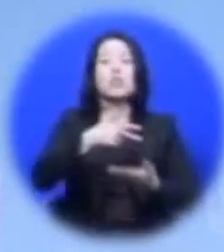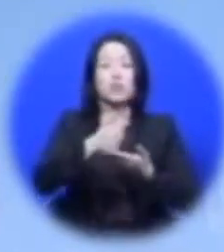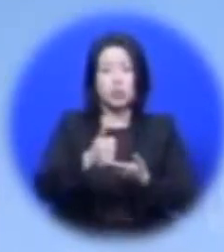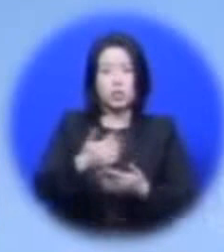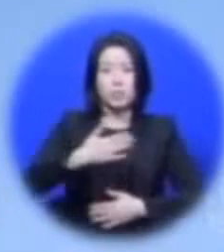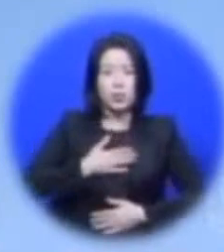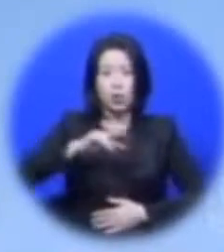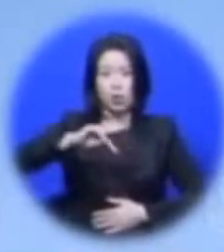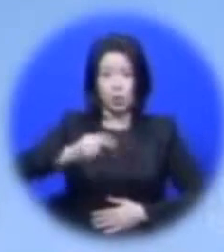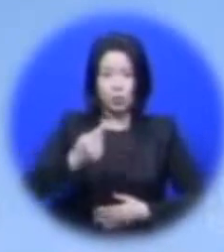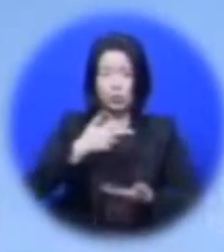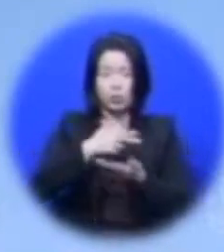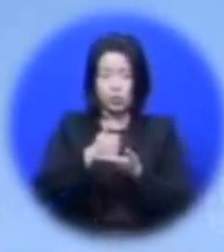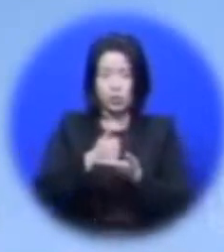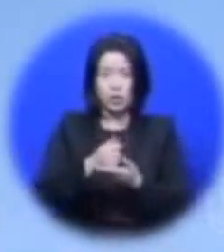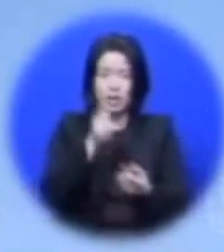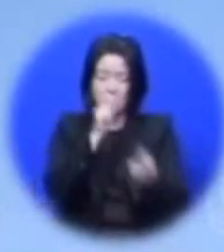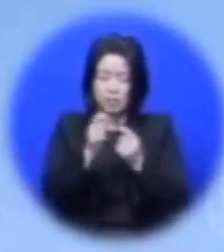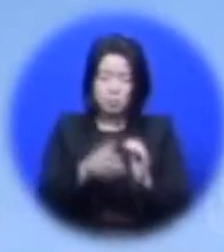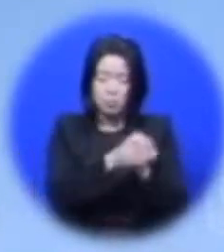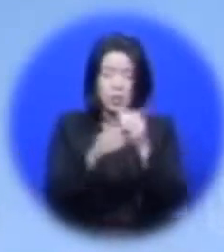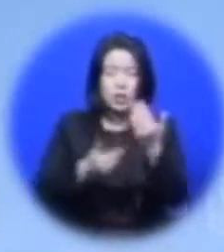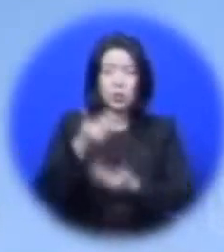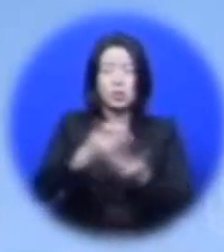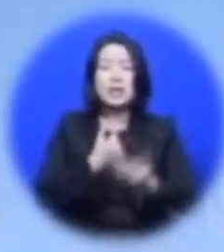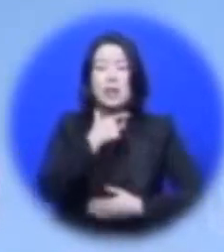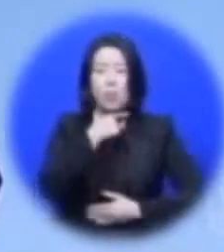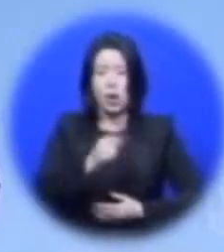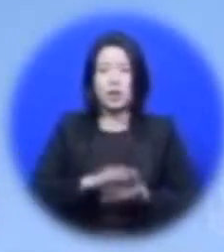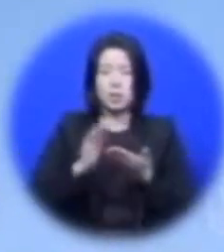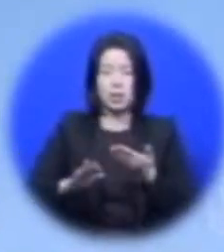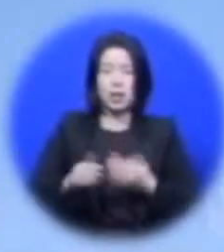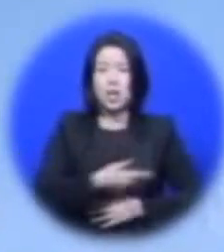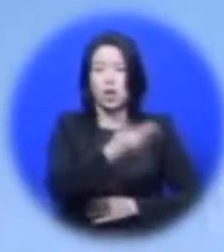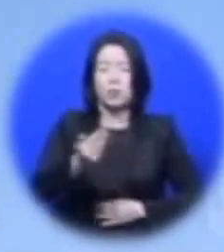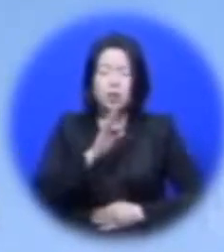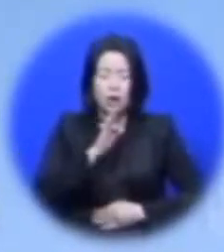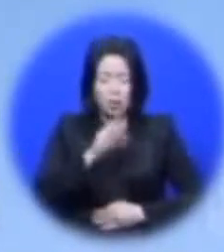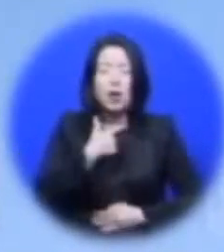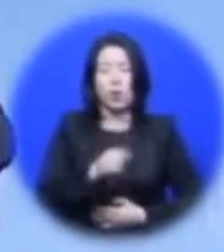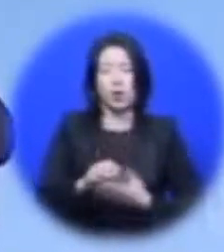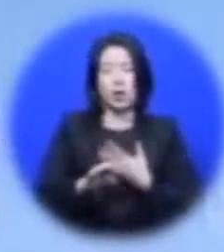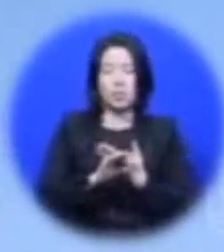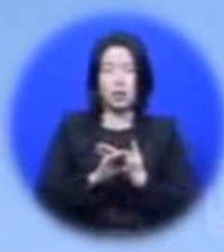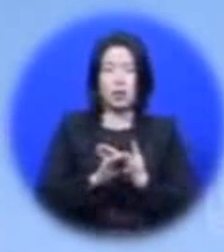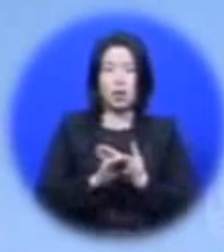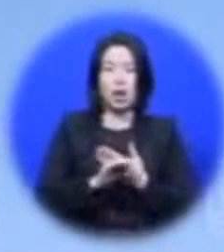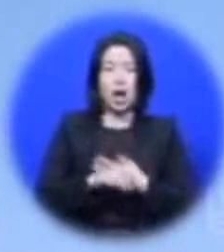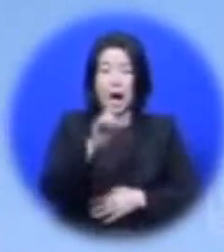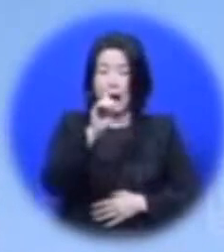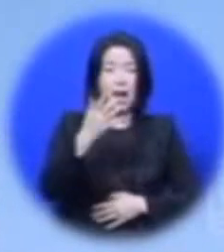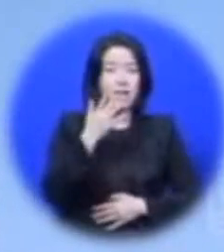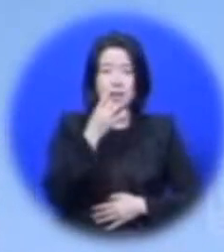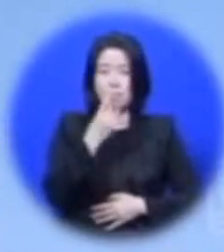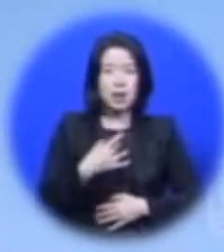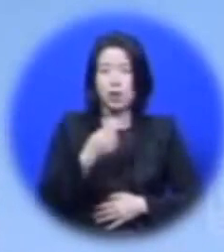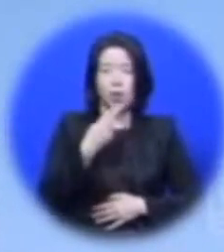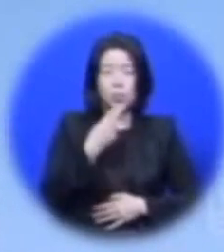저도 주님과 친밀히 교제하기를 원합니다. 여러분이 정말 그렇게 원하시면 한 사람도 빠짐이